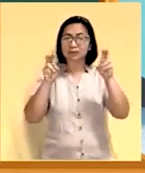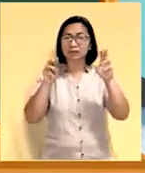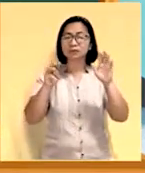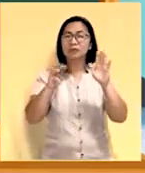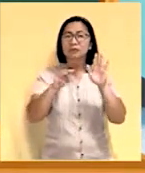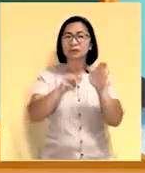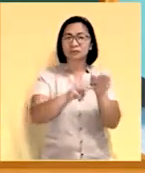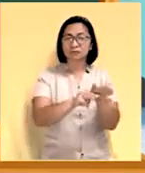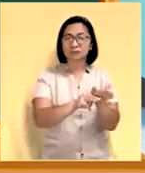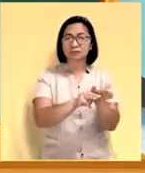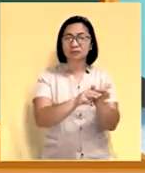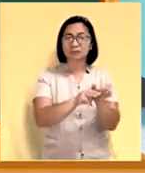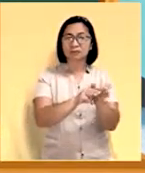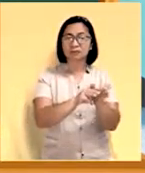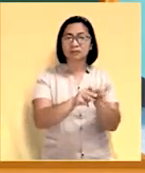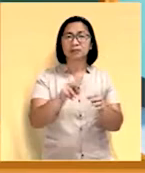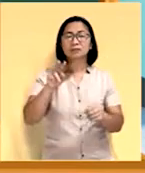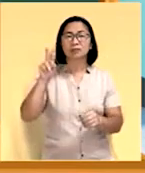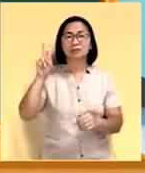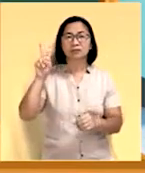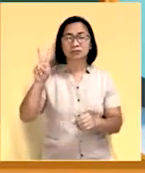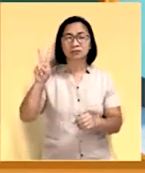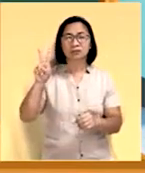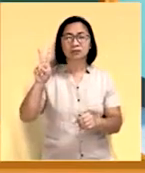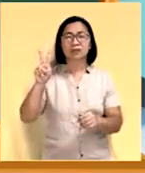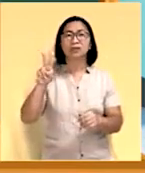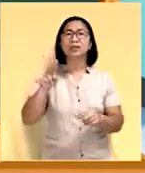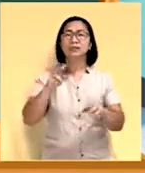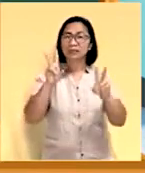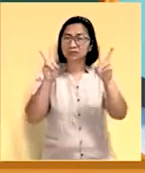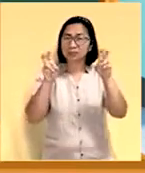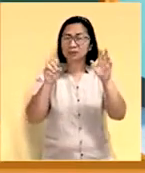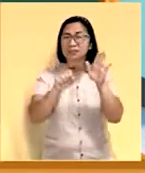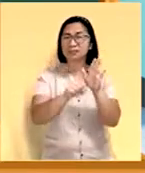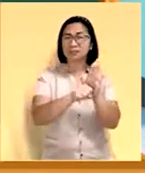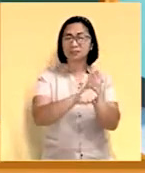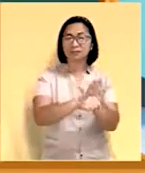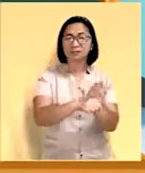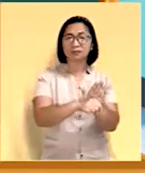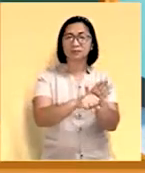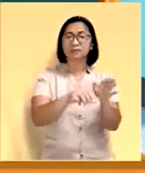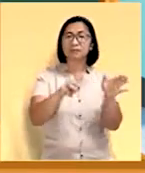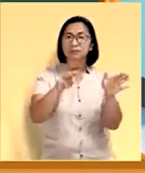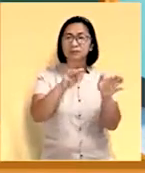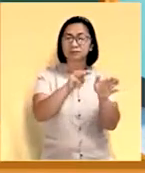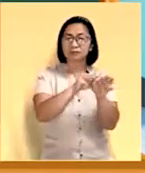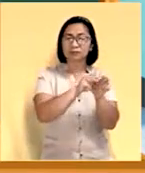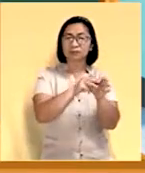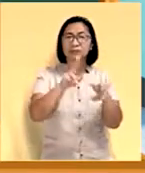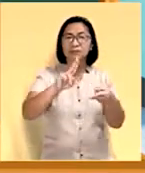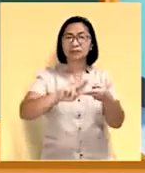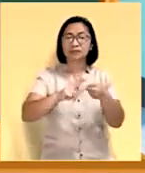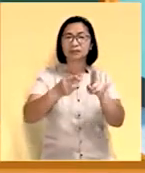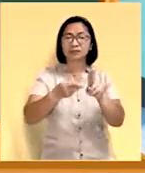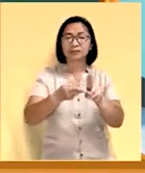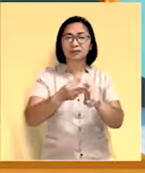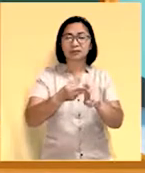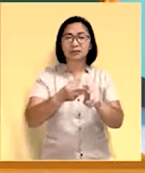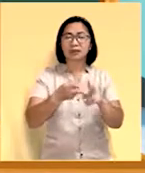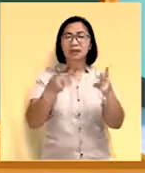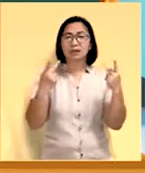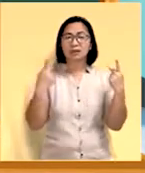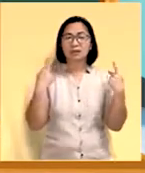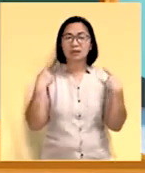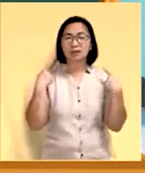na minuend at 2 ay tinatawag na subtrahend. Ang minuend ay ang number na